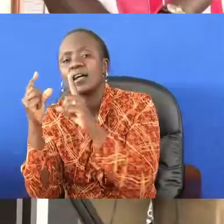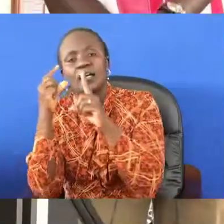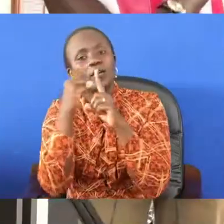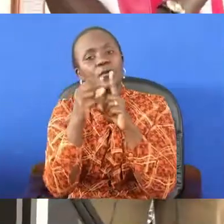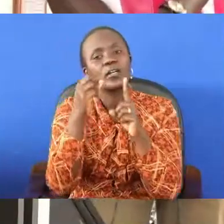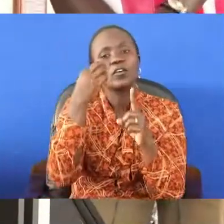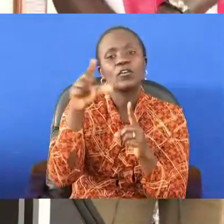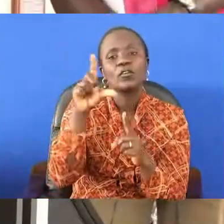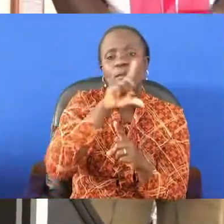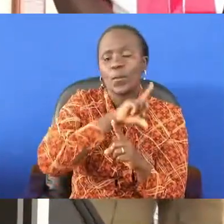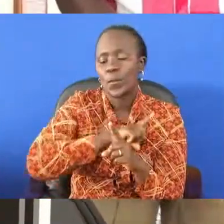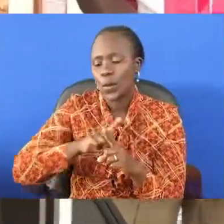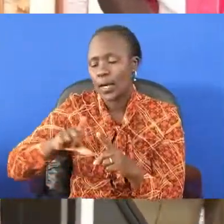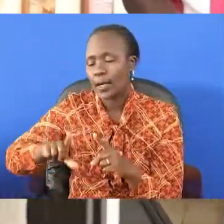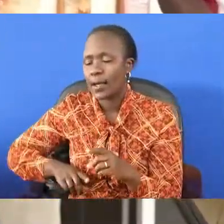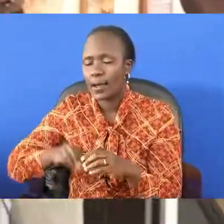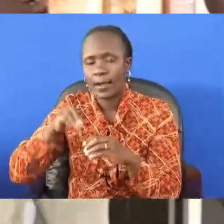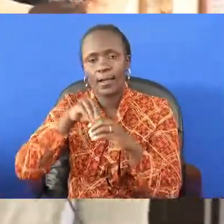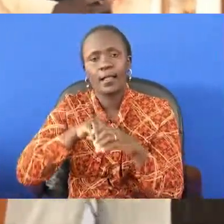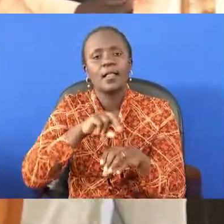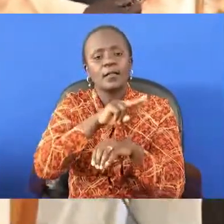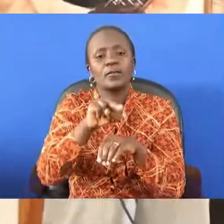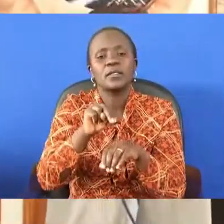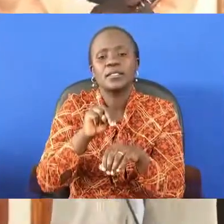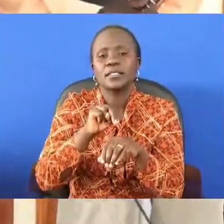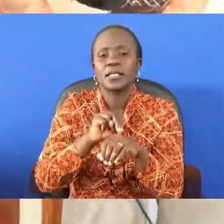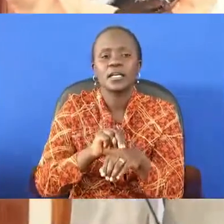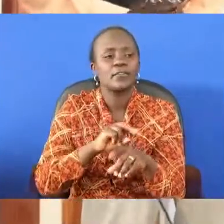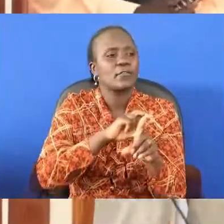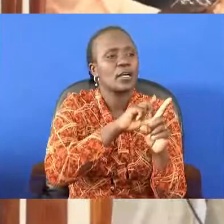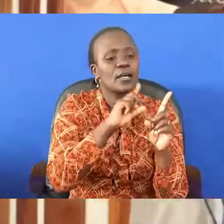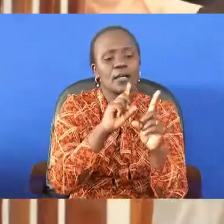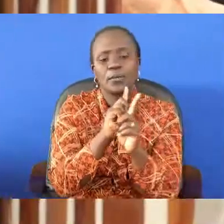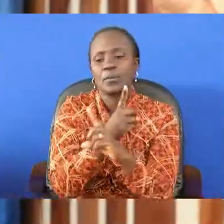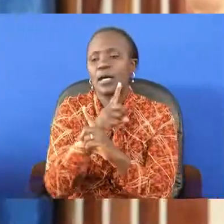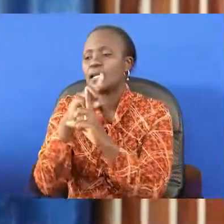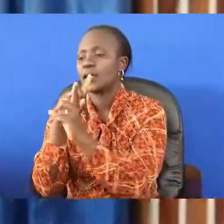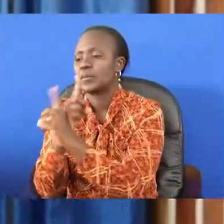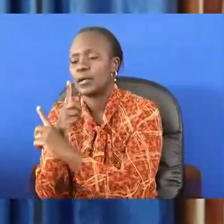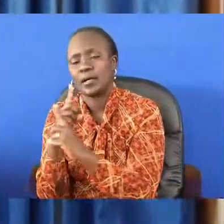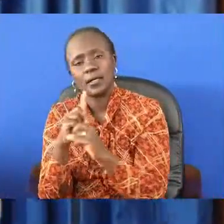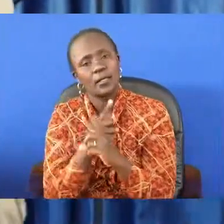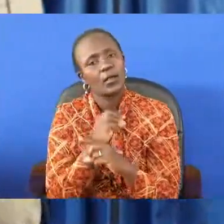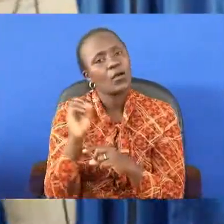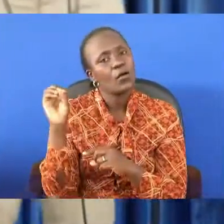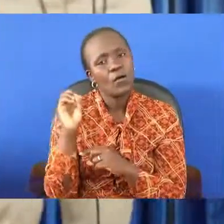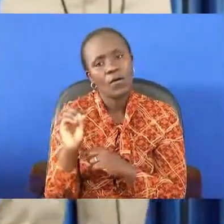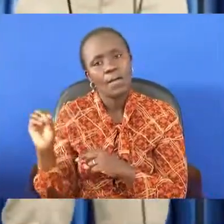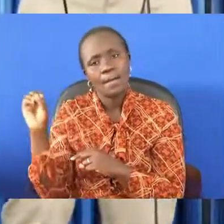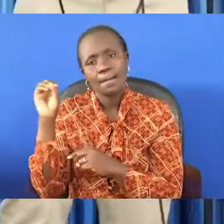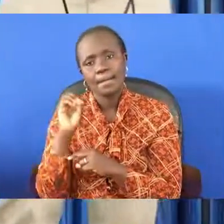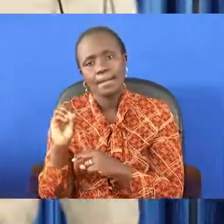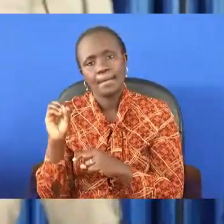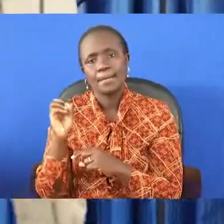Nitatangaza neno lake Bwana kwa mataifa mbali mbali yo.